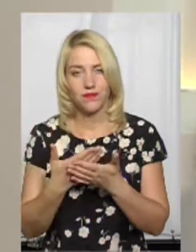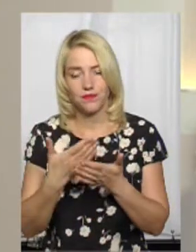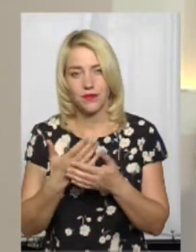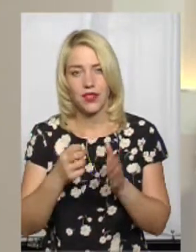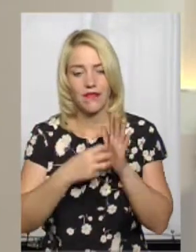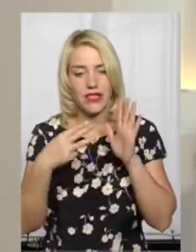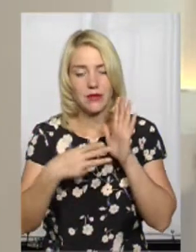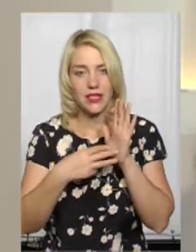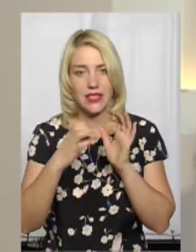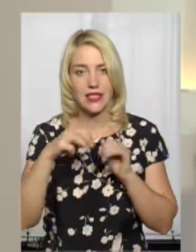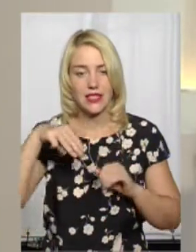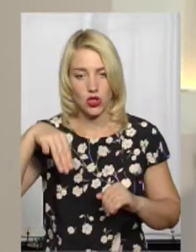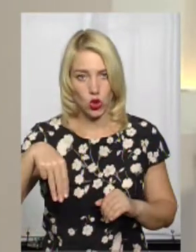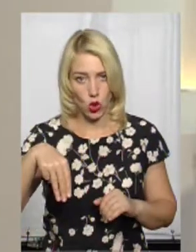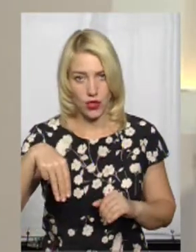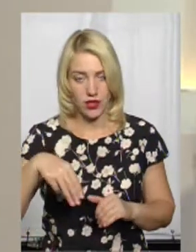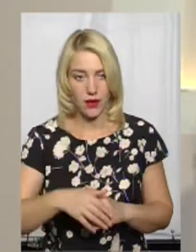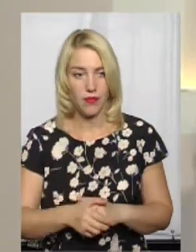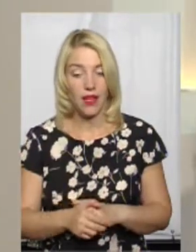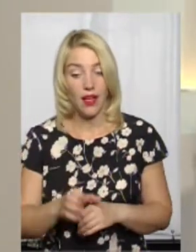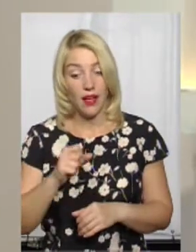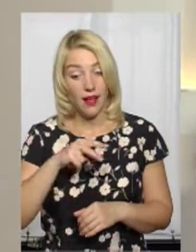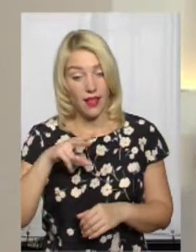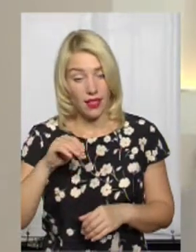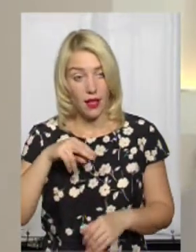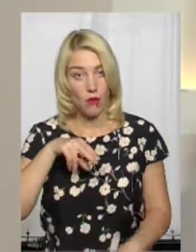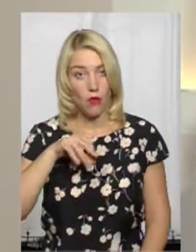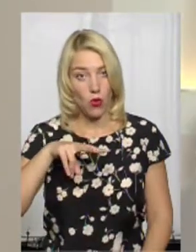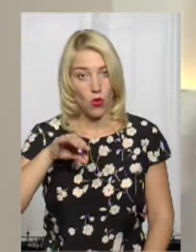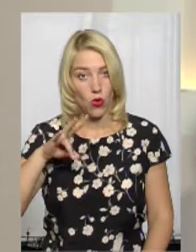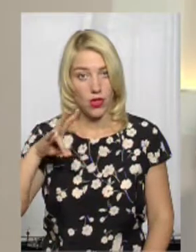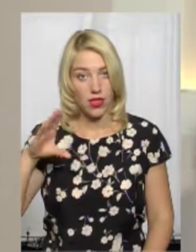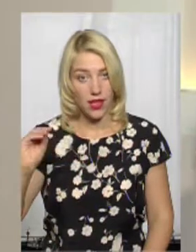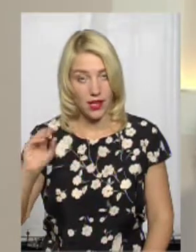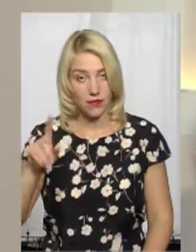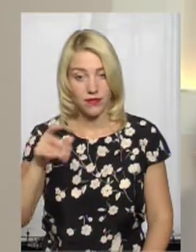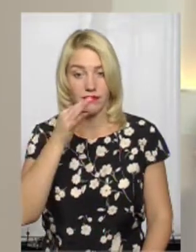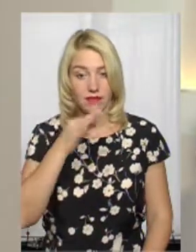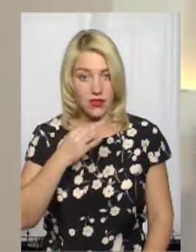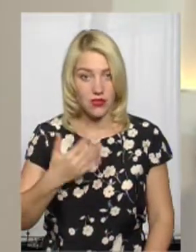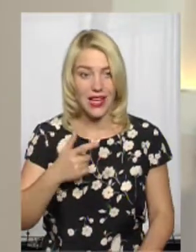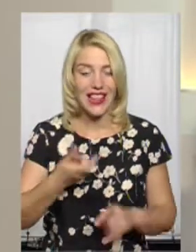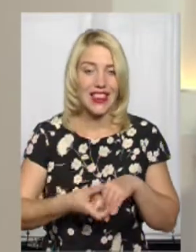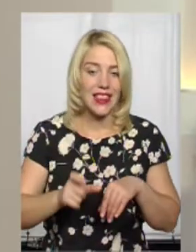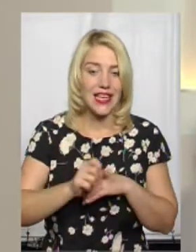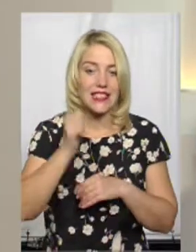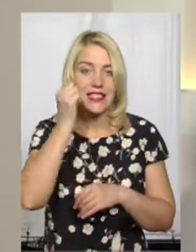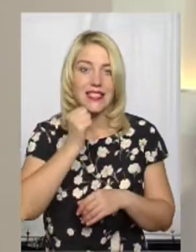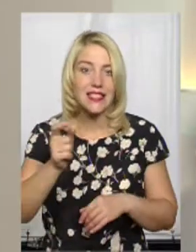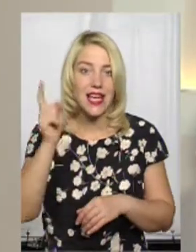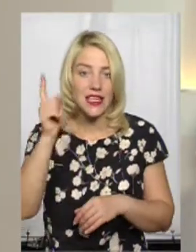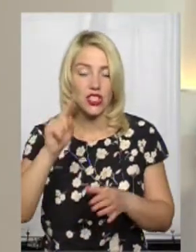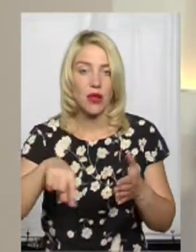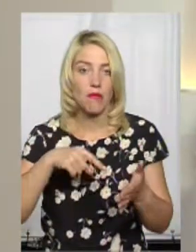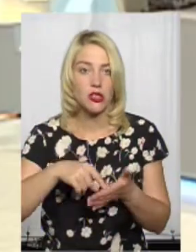все, 18 століття. Але Полонне, як ви вже сказали, найстаріше місто в